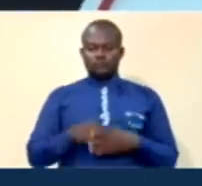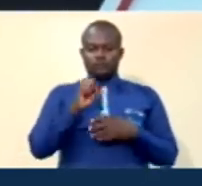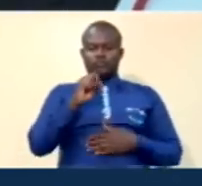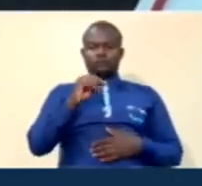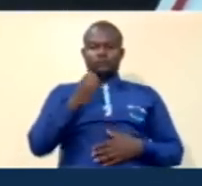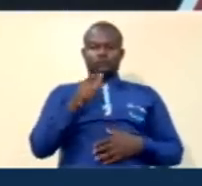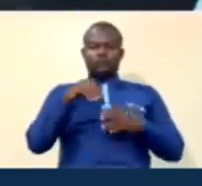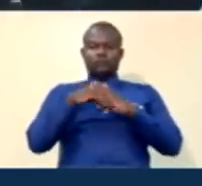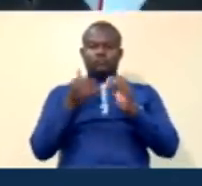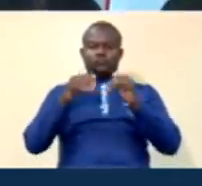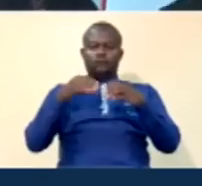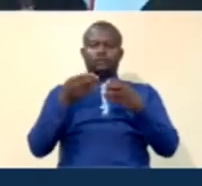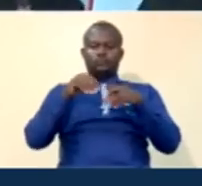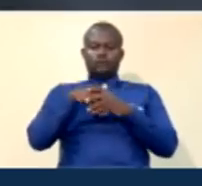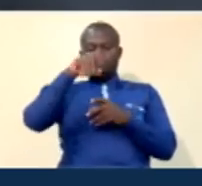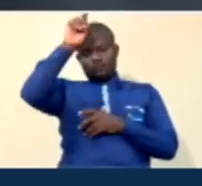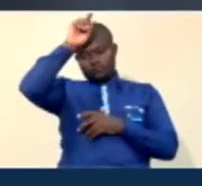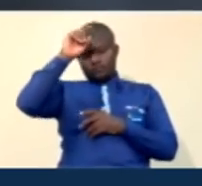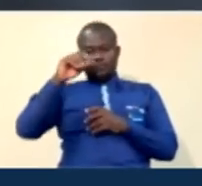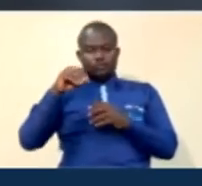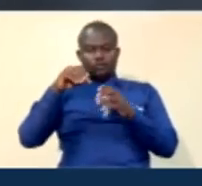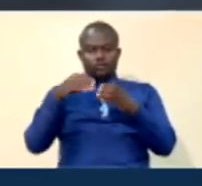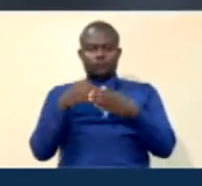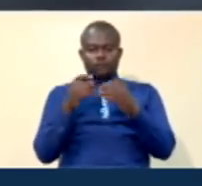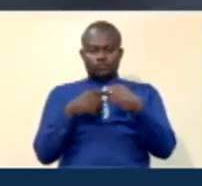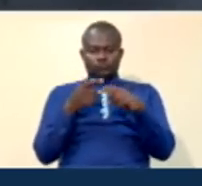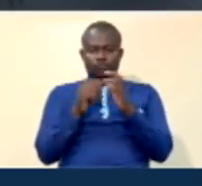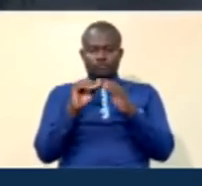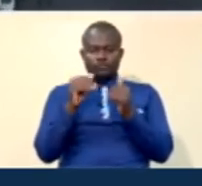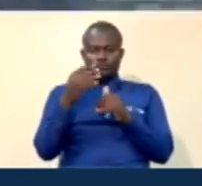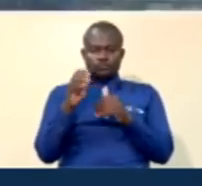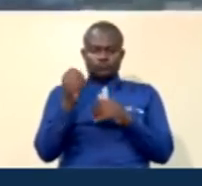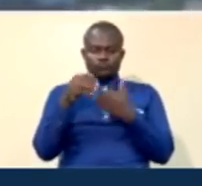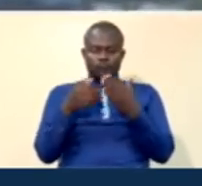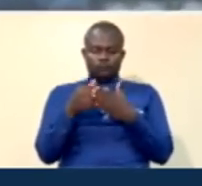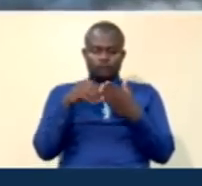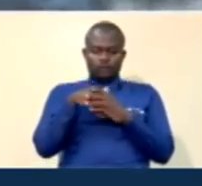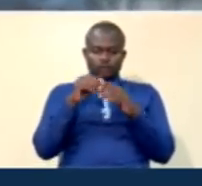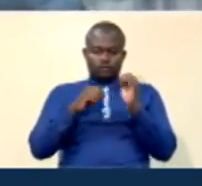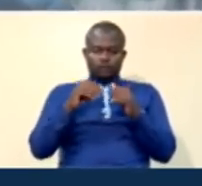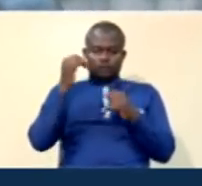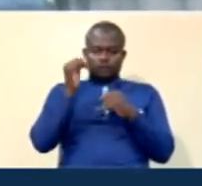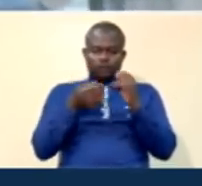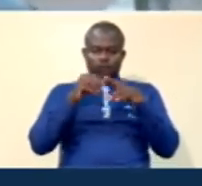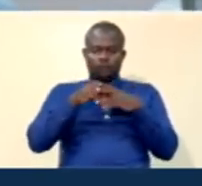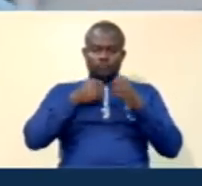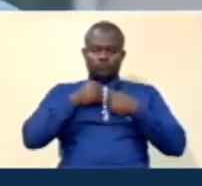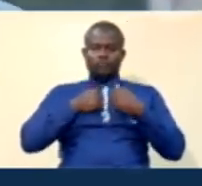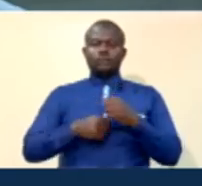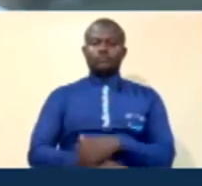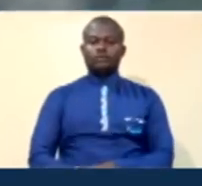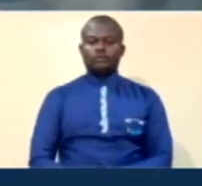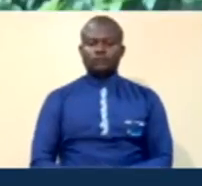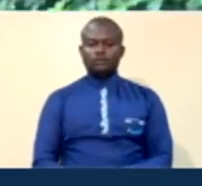imikino y'amatsinda izabera mu Misiri. Buri tsinda rigizwe n'amakipe atandatu ariko amakipe ane ya mbere niyo azitabira imikino ya nyuma izabera mu Rwanda. Shema